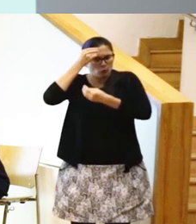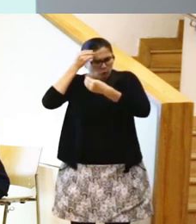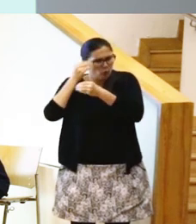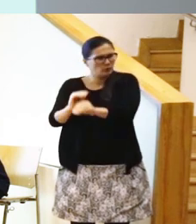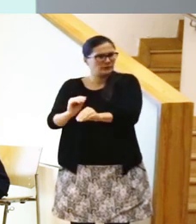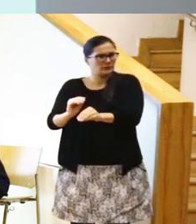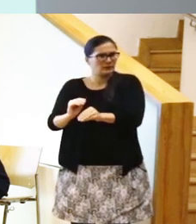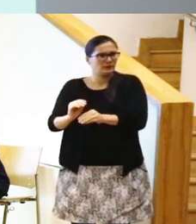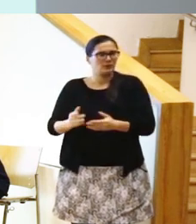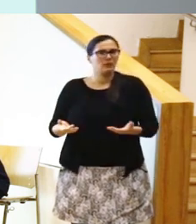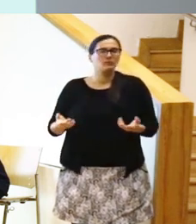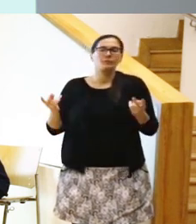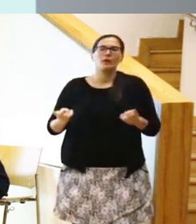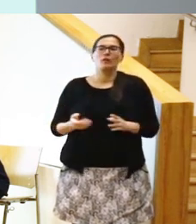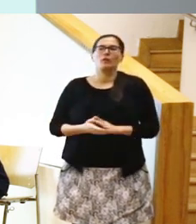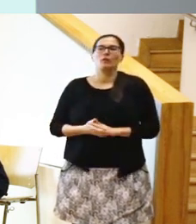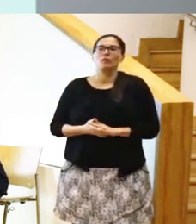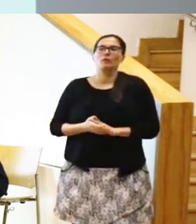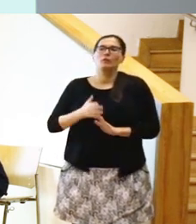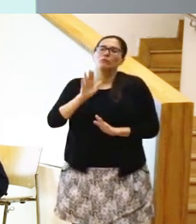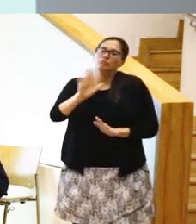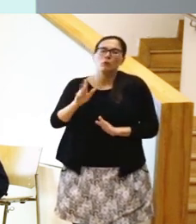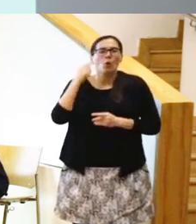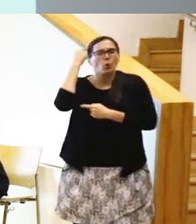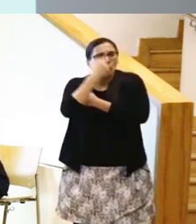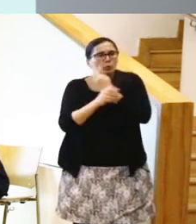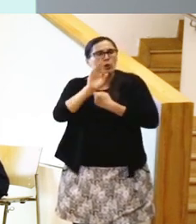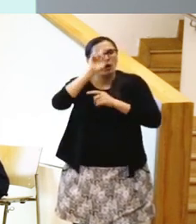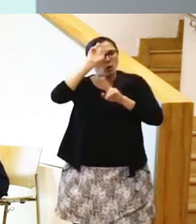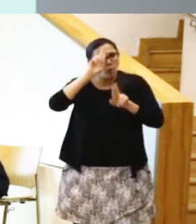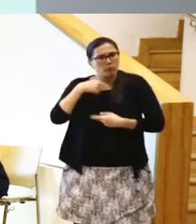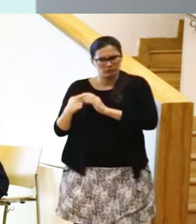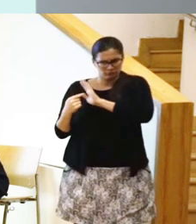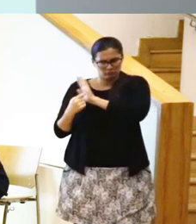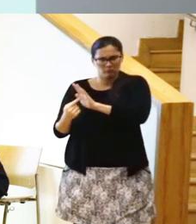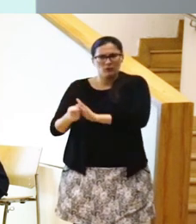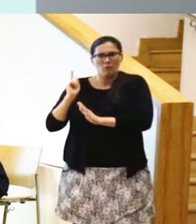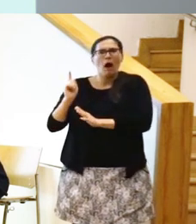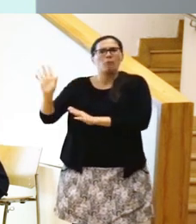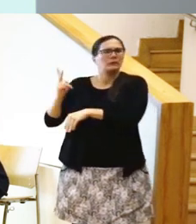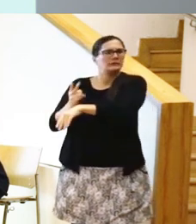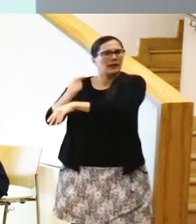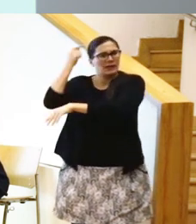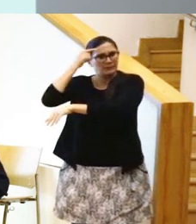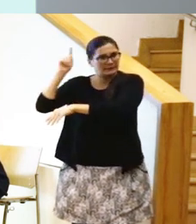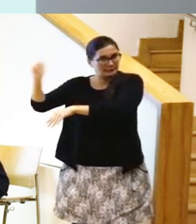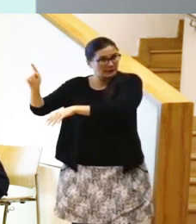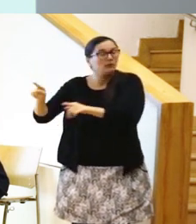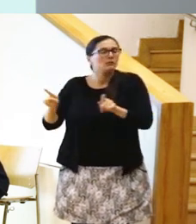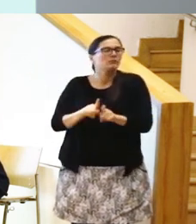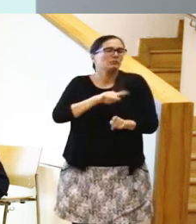jako jeho kulturní dědictví nebo aby tam ženy byly zastoupeny také. Takže já si myslím, že by to měl